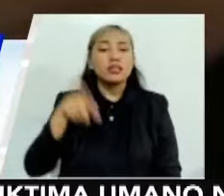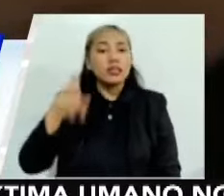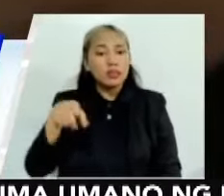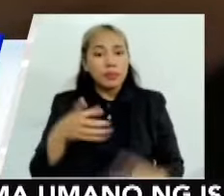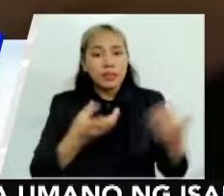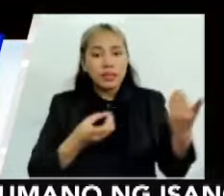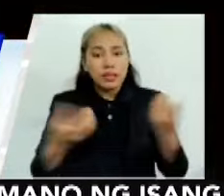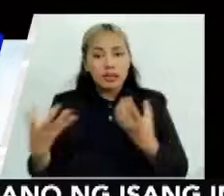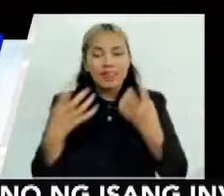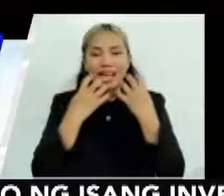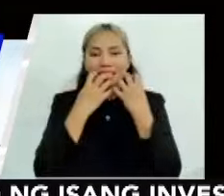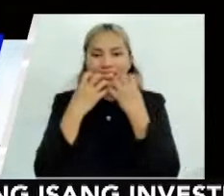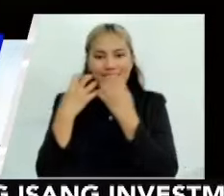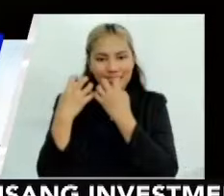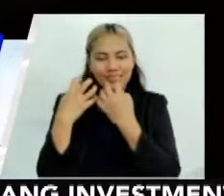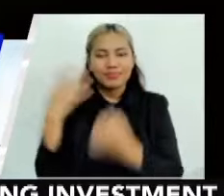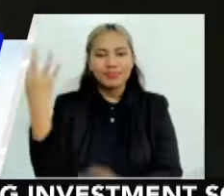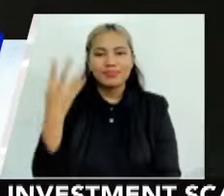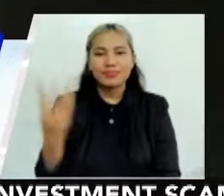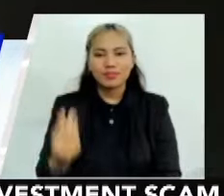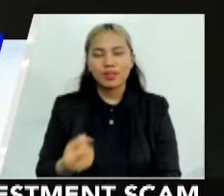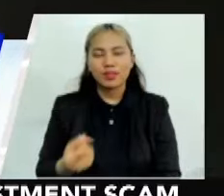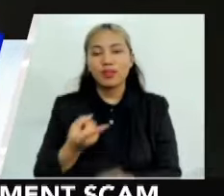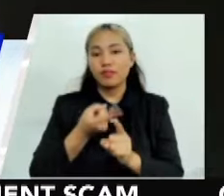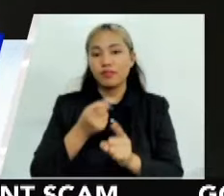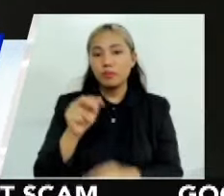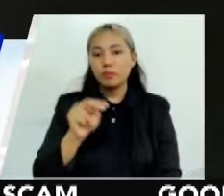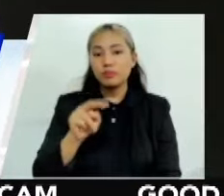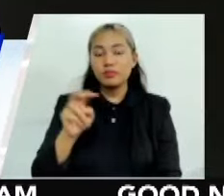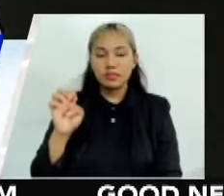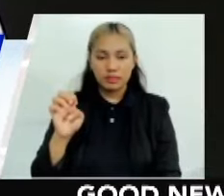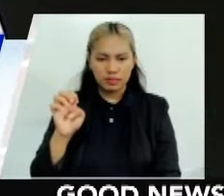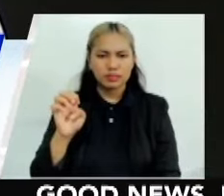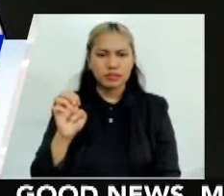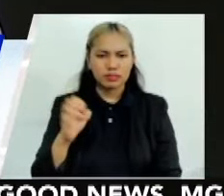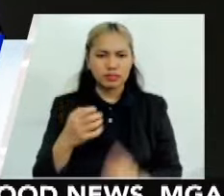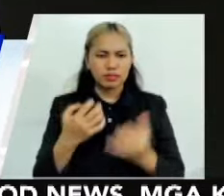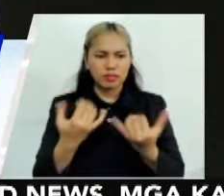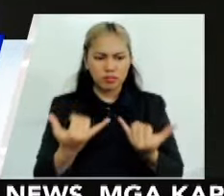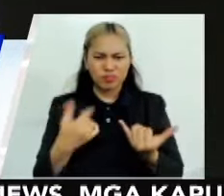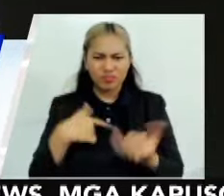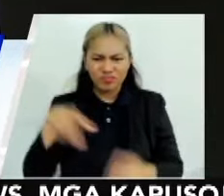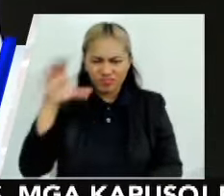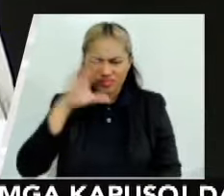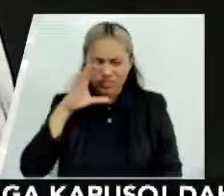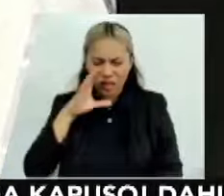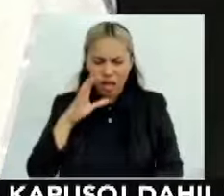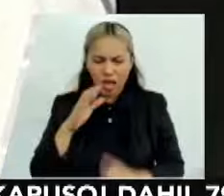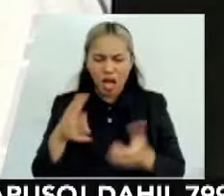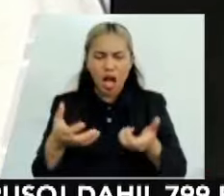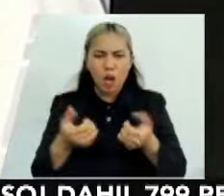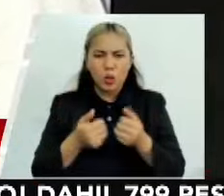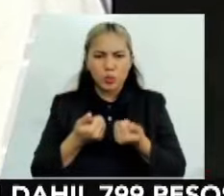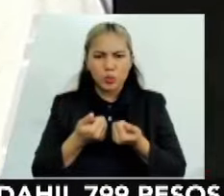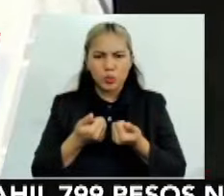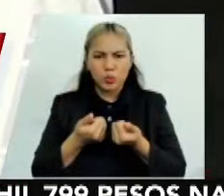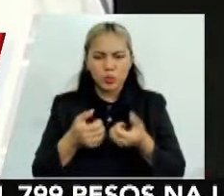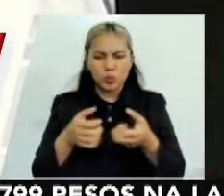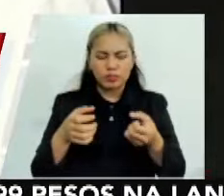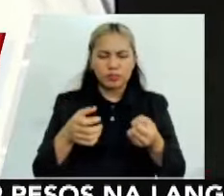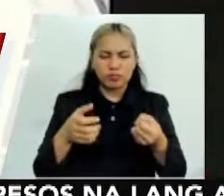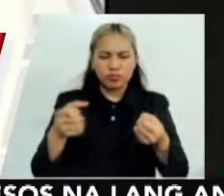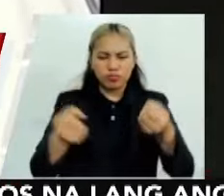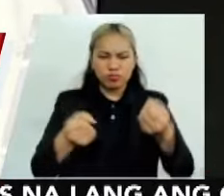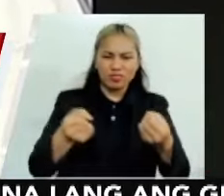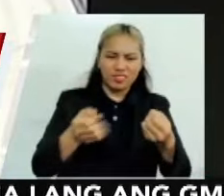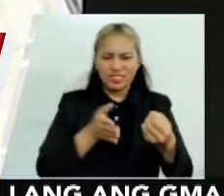City mula Santo Domingo, Nueva Ecija. Hinahanapan ko nga po ng way kung saan sana sa mailihis. Eh, kumutrapik nga po.